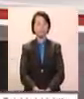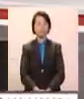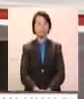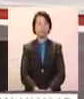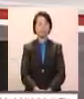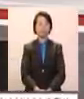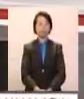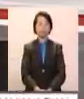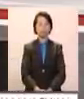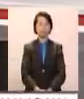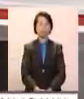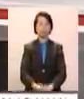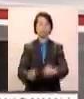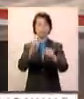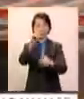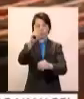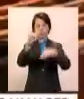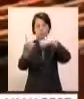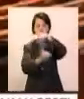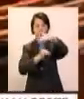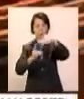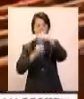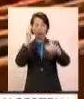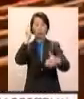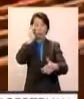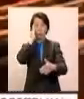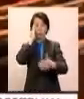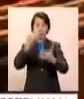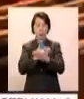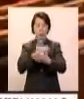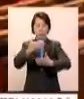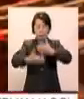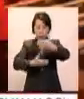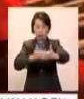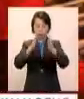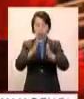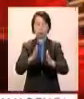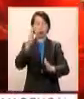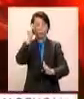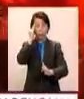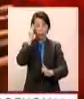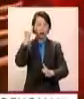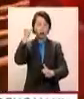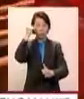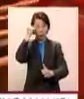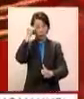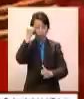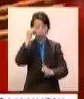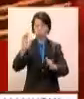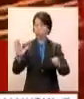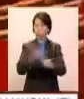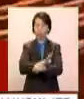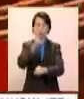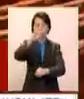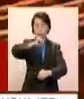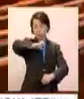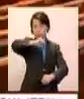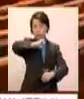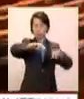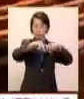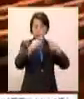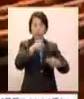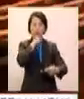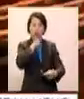Loman Mazalina, satu dasar agenda Bumi Putra Baharu bagi memajukan orang-orang Melayu dan Bumi Putra secara menyeluruh akan diperjuangkan parti